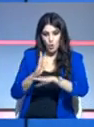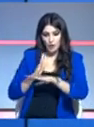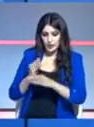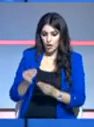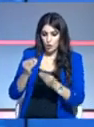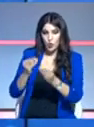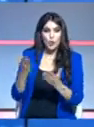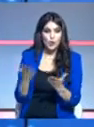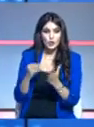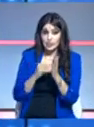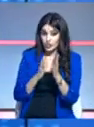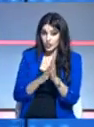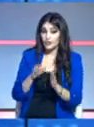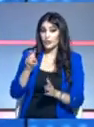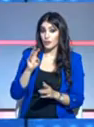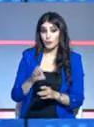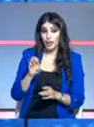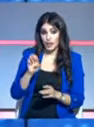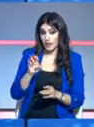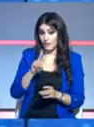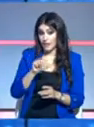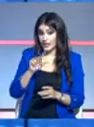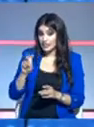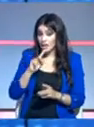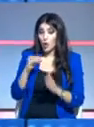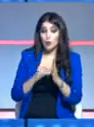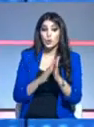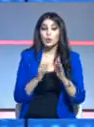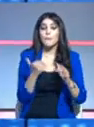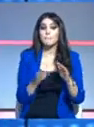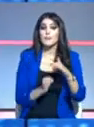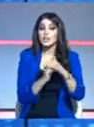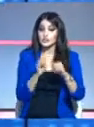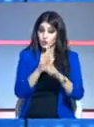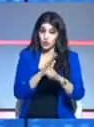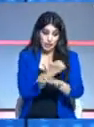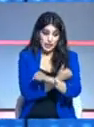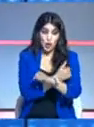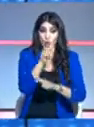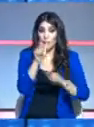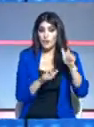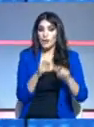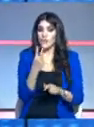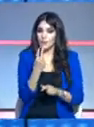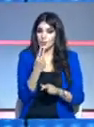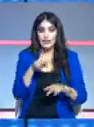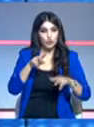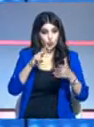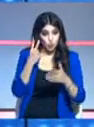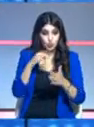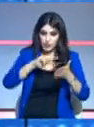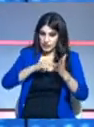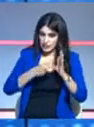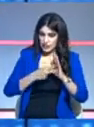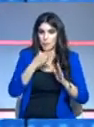نحن الهدف كما قلت انت باش نلقحوا الماكسيموم دو بيرسون، فما زوز اسالي، فما